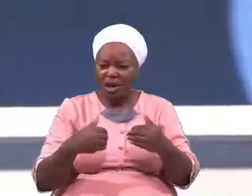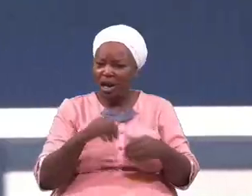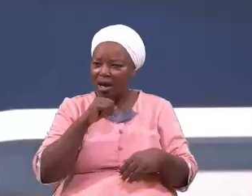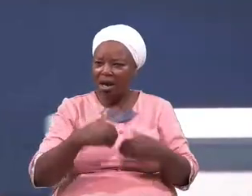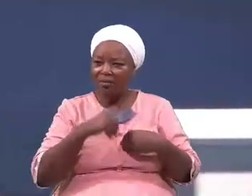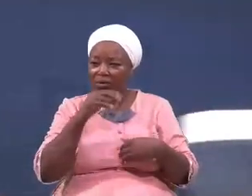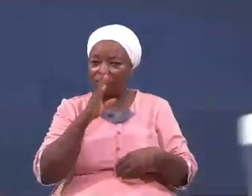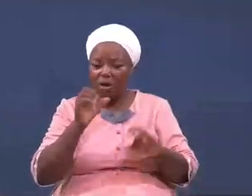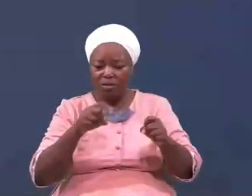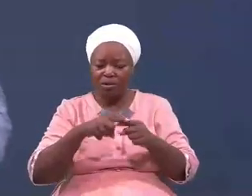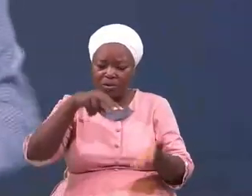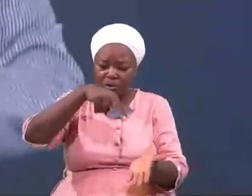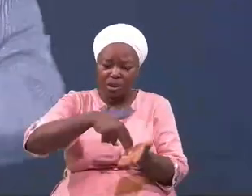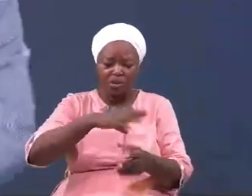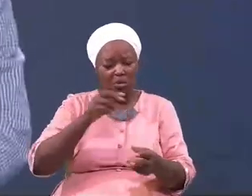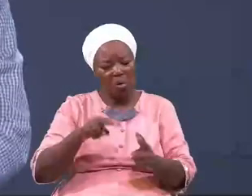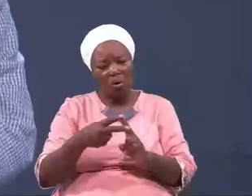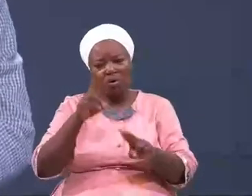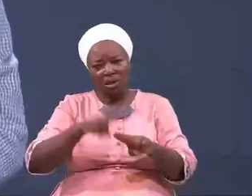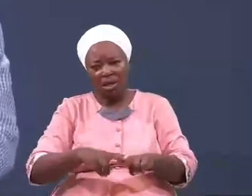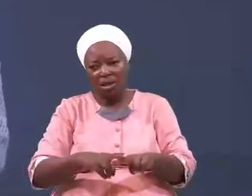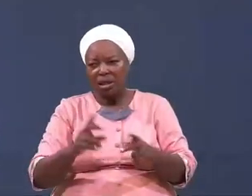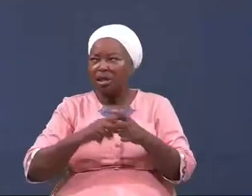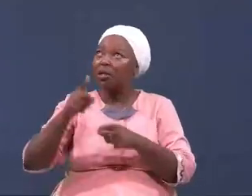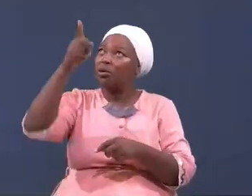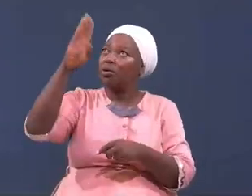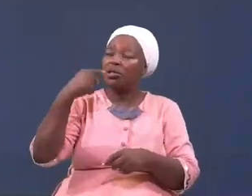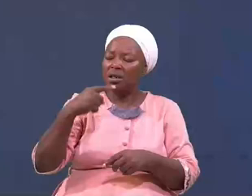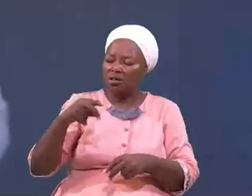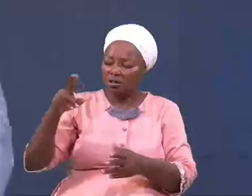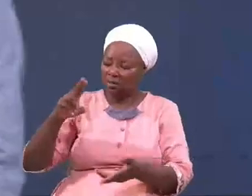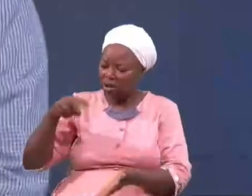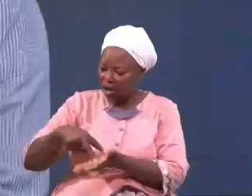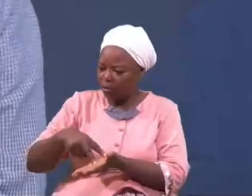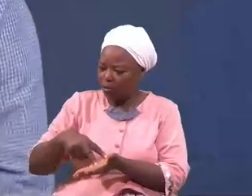Vous n'êtes pas en mesure de vous asseoir ou bien vous lever. Il dit, lève-toi.